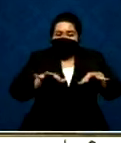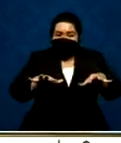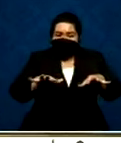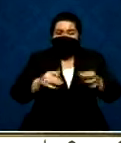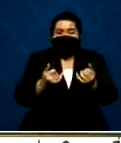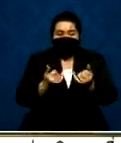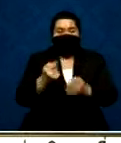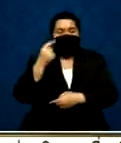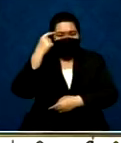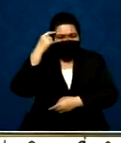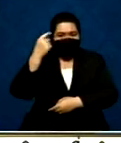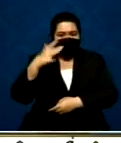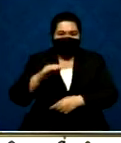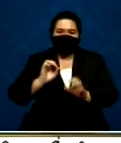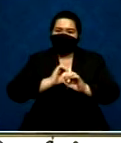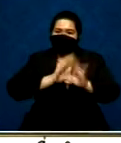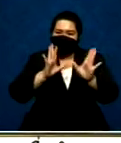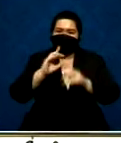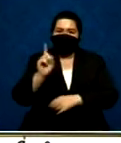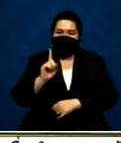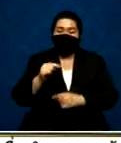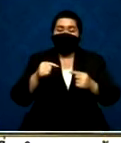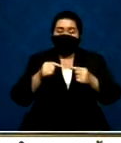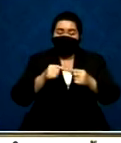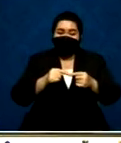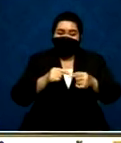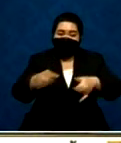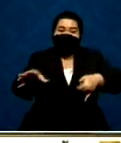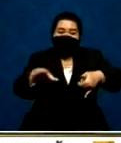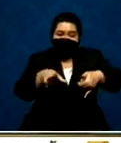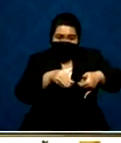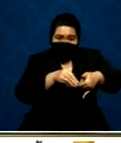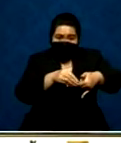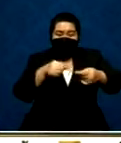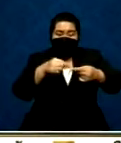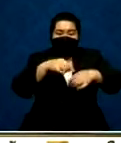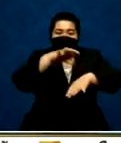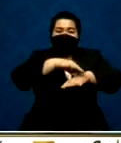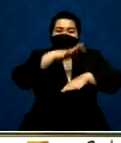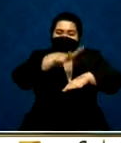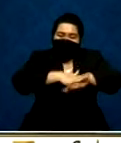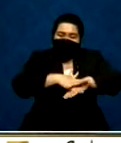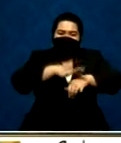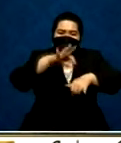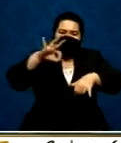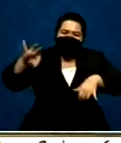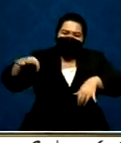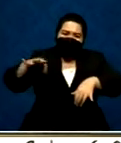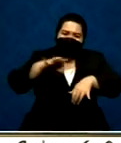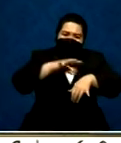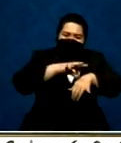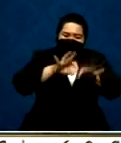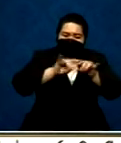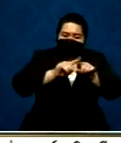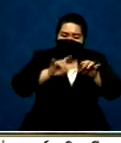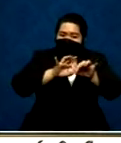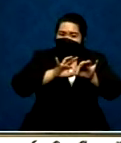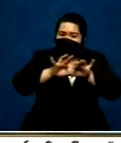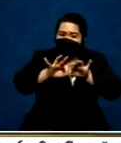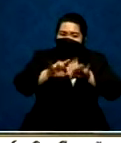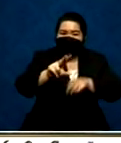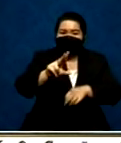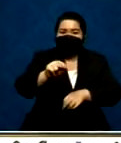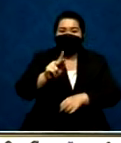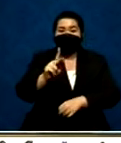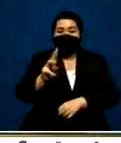รู้ชัดเจนแล้วว่าพาหะของโรคนี้นั้นเป็นแมลงดูดเลือดแต่แมลงดูดเลือดนั้นบินไปไม่ได้ไกลมากหรอกครับ30กิโล